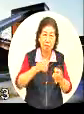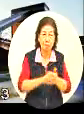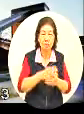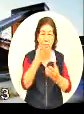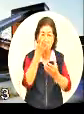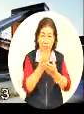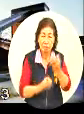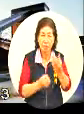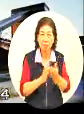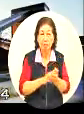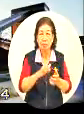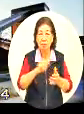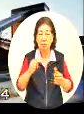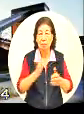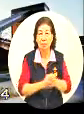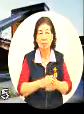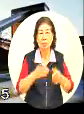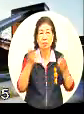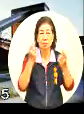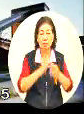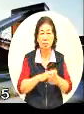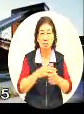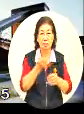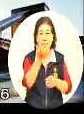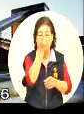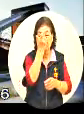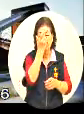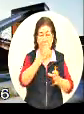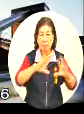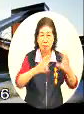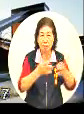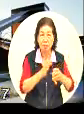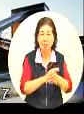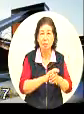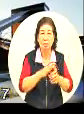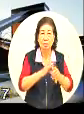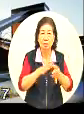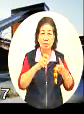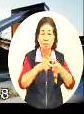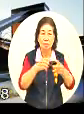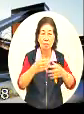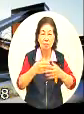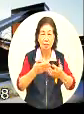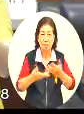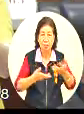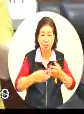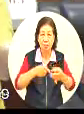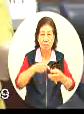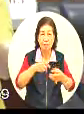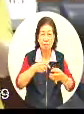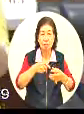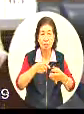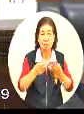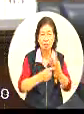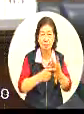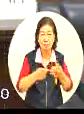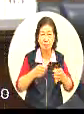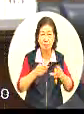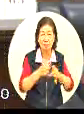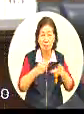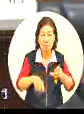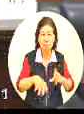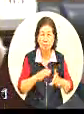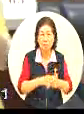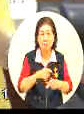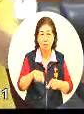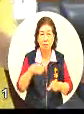世界遗产德国鲁尔工业区这个例子嘉庆告那个史局长，你